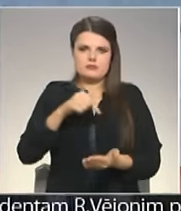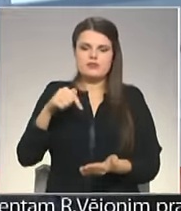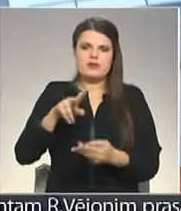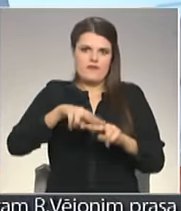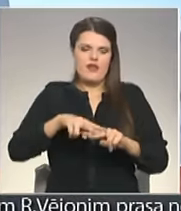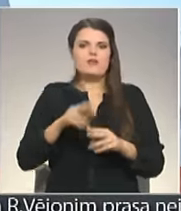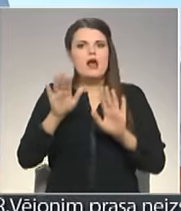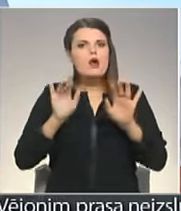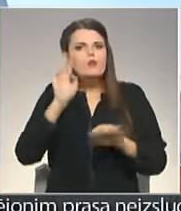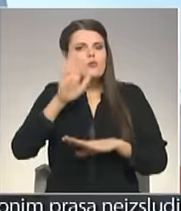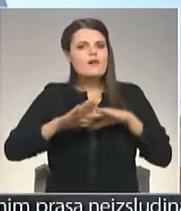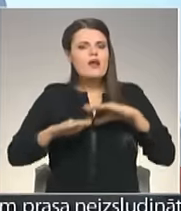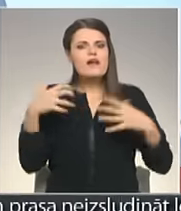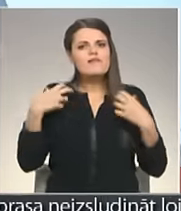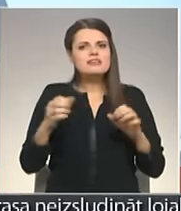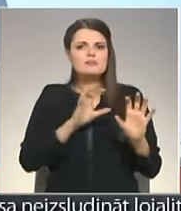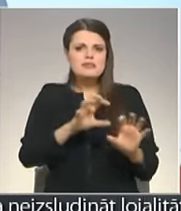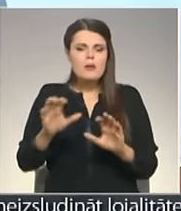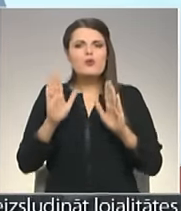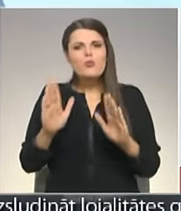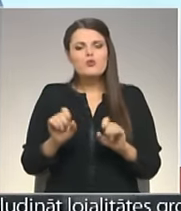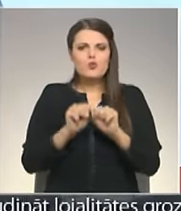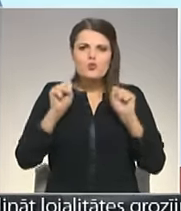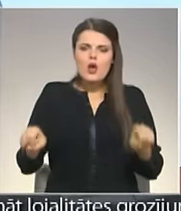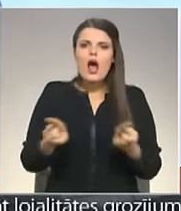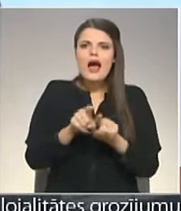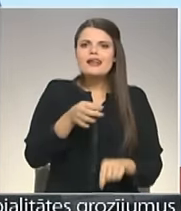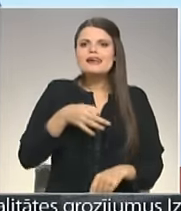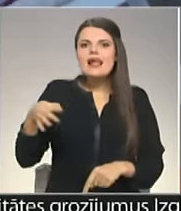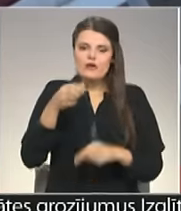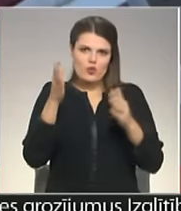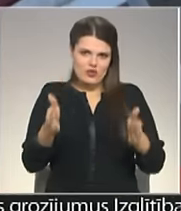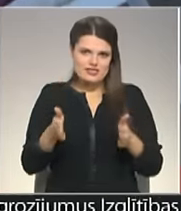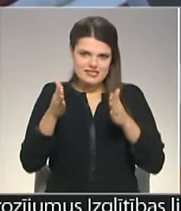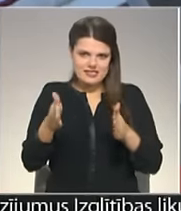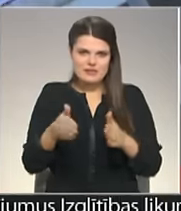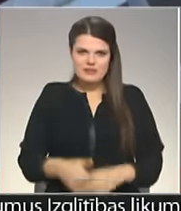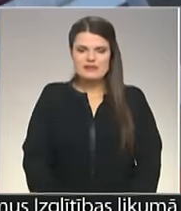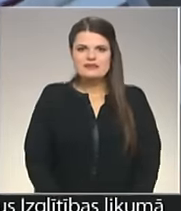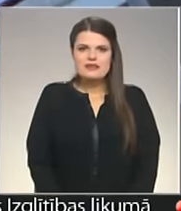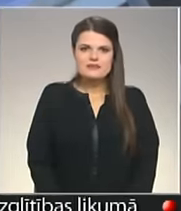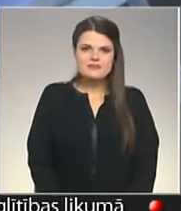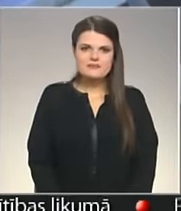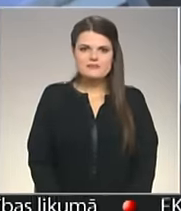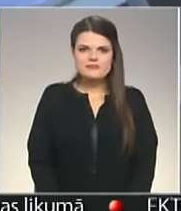turpmāk kvalitatīva veselības aprūpe būtu nodrošināta arī reģionālajās slimnīcās. Ausmas Prukte, Andrejs Mažāns, Latgales reģionālā televīzija.